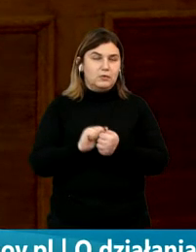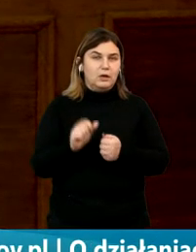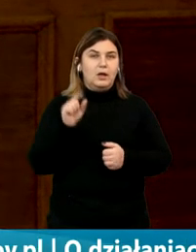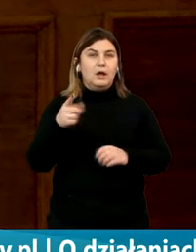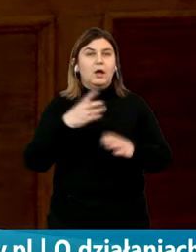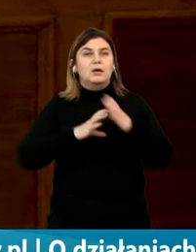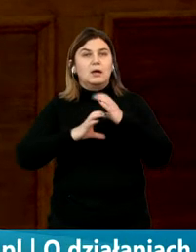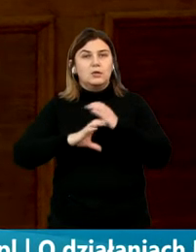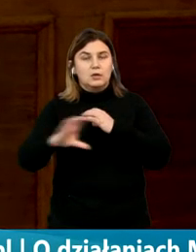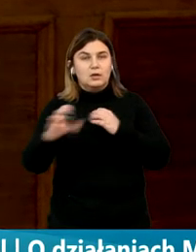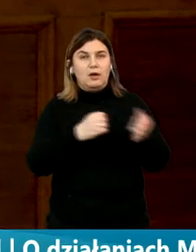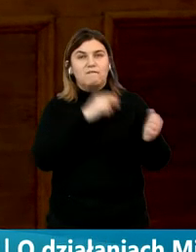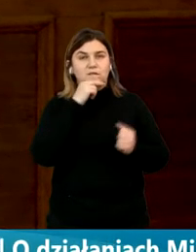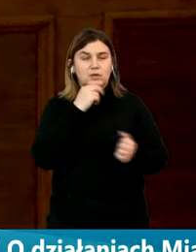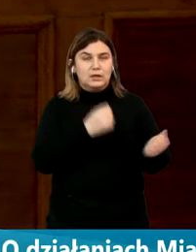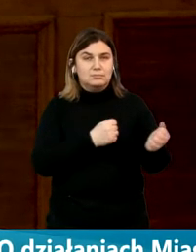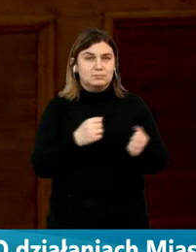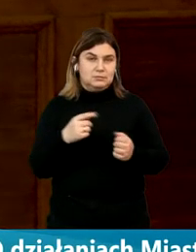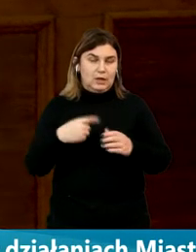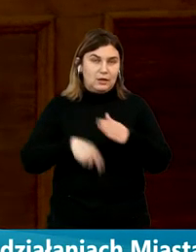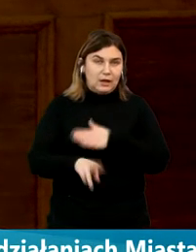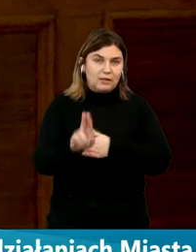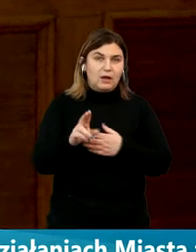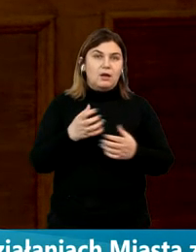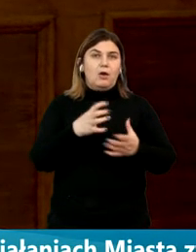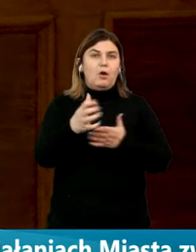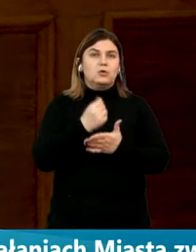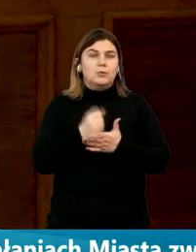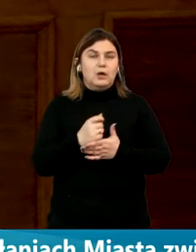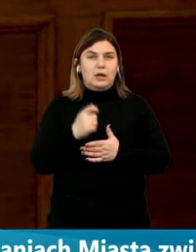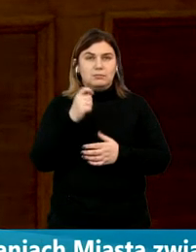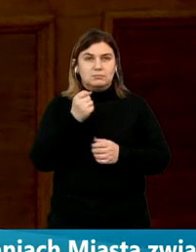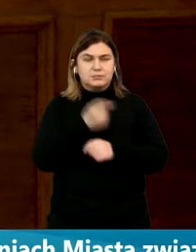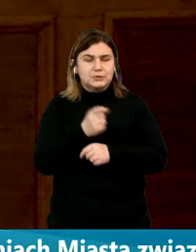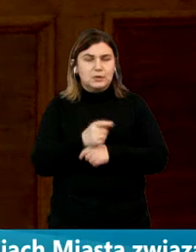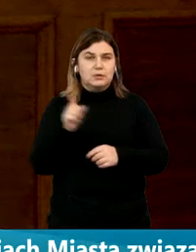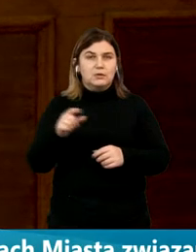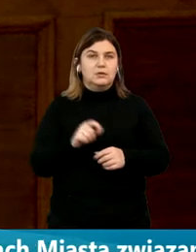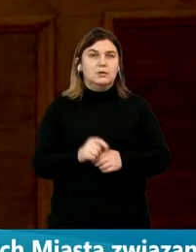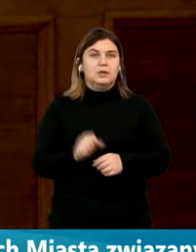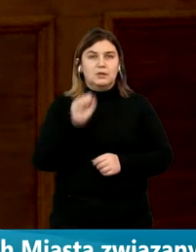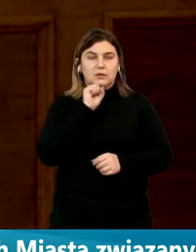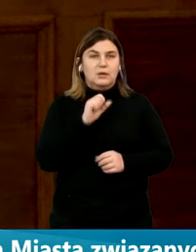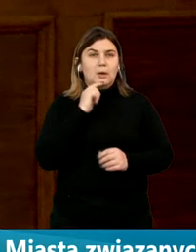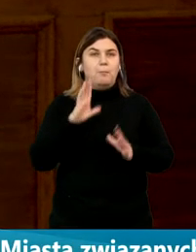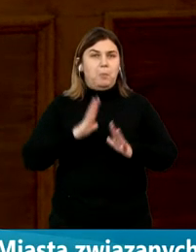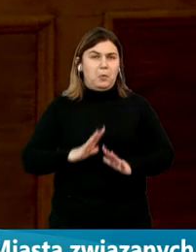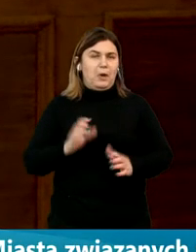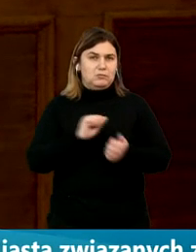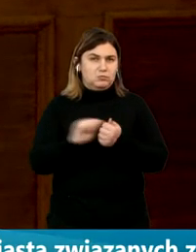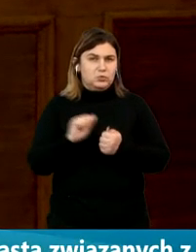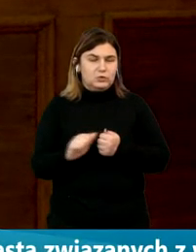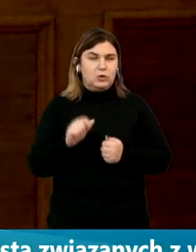instalacje związane z dostawą wody czy odbiorem ścieków, czy dostawą ciepła starzeją się dużo, dużo wolniej i to oznacza,